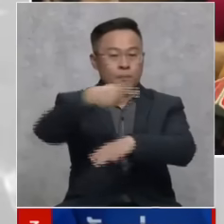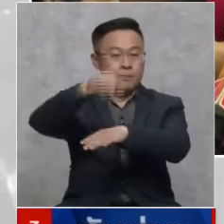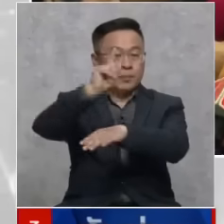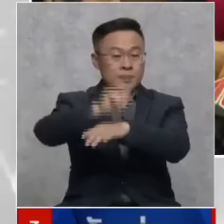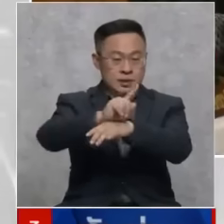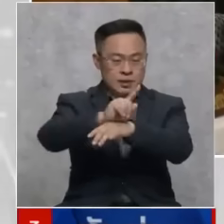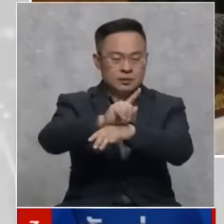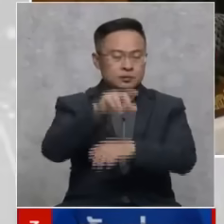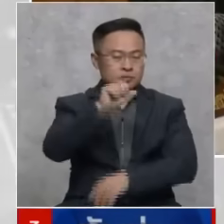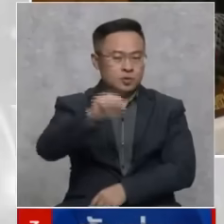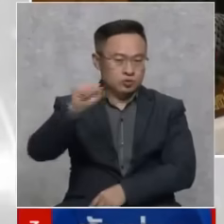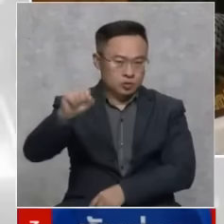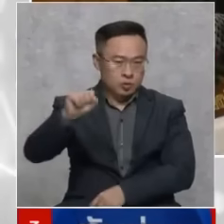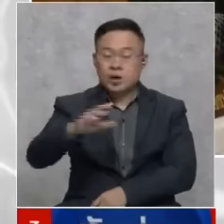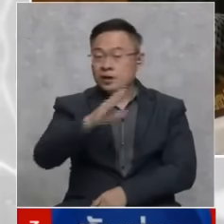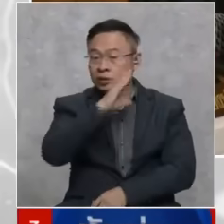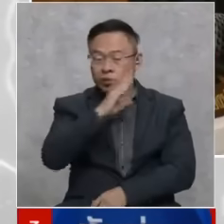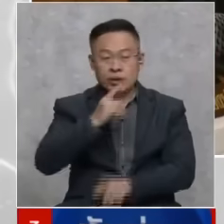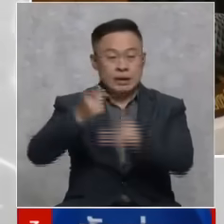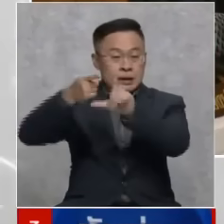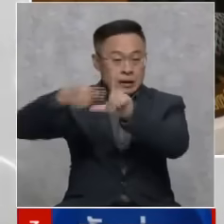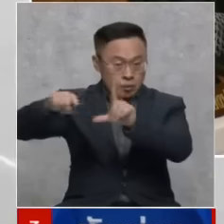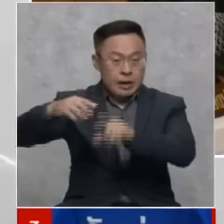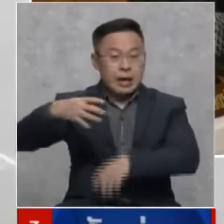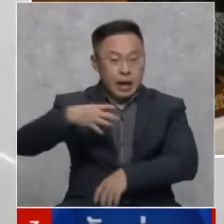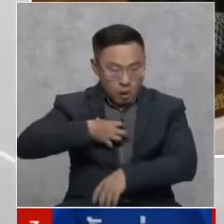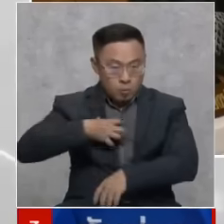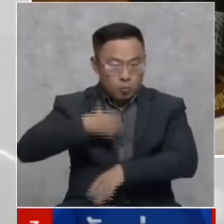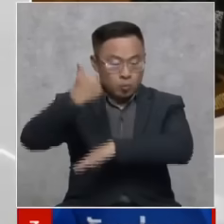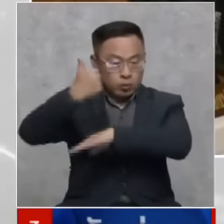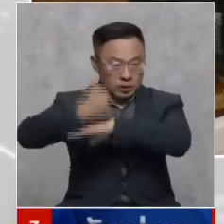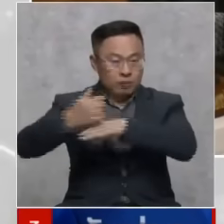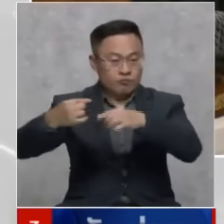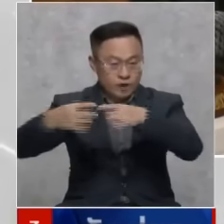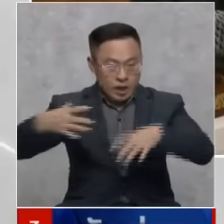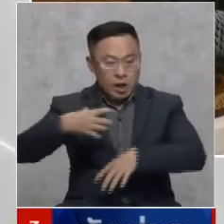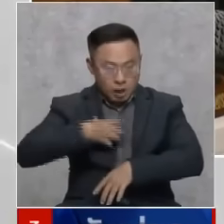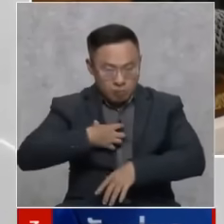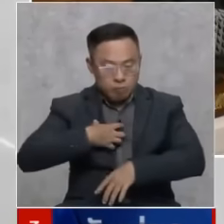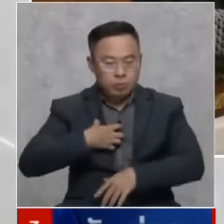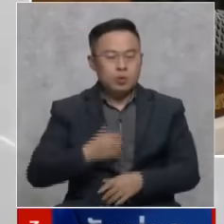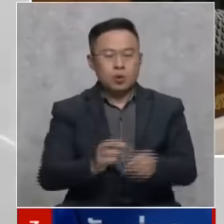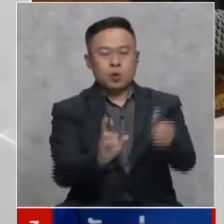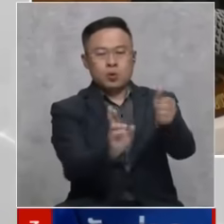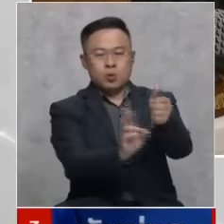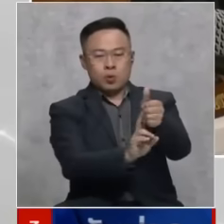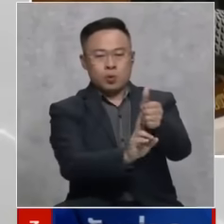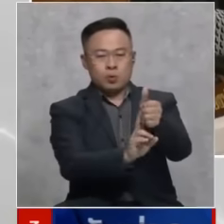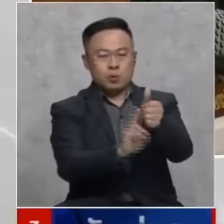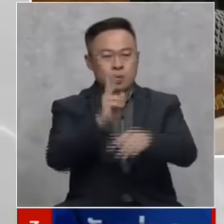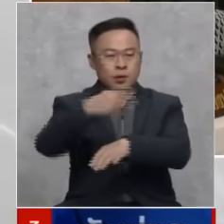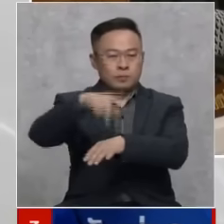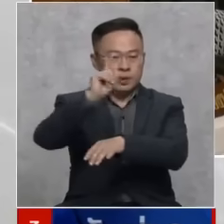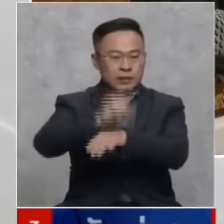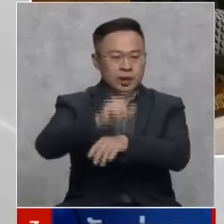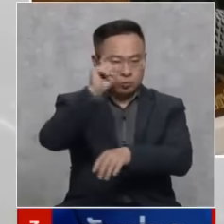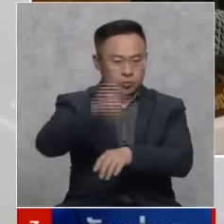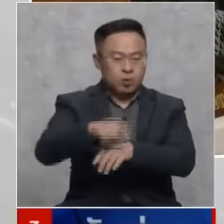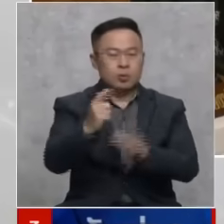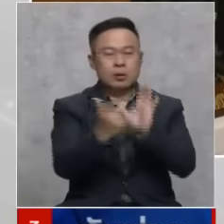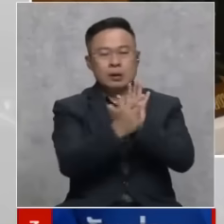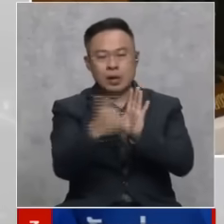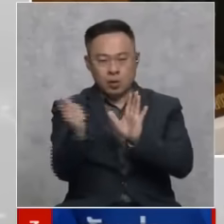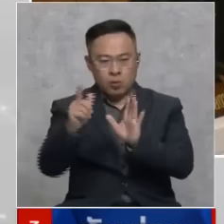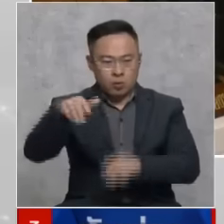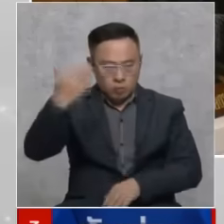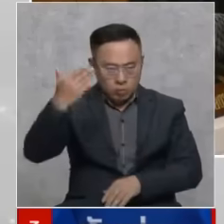น่งผู้นำฝ่ายค้านหมออ๋องต้องลาออกมันก็เลยมีประเด็นว่าเอ้ยตอนนี้มีกระแสข่าวบอกว่าเอ๊ะก้าวไกลอาจจะขับหมออ๋องออกไปแล้วก็ให้หม